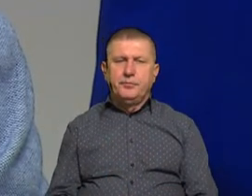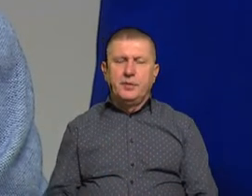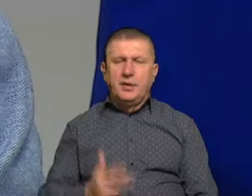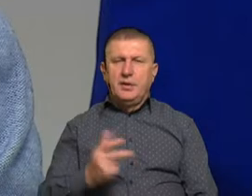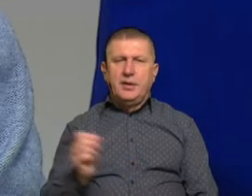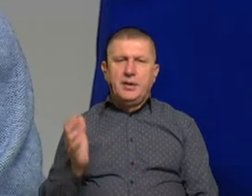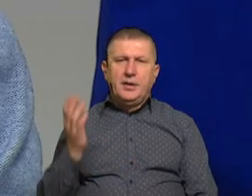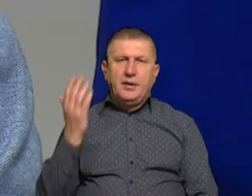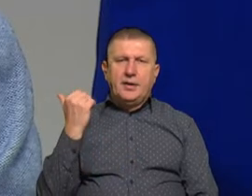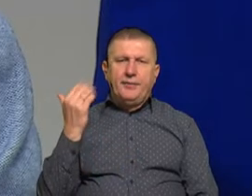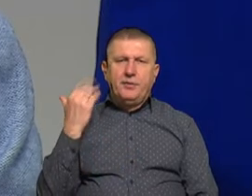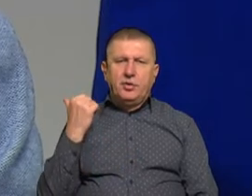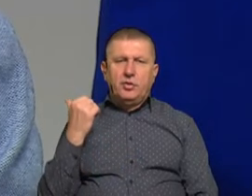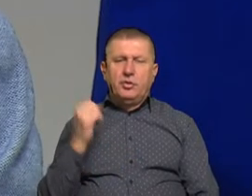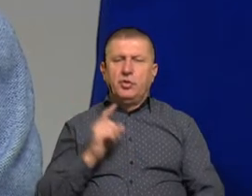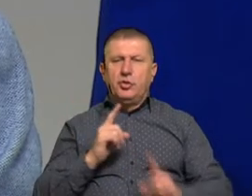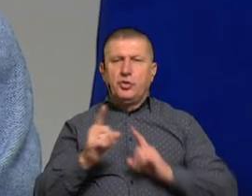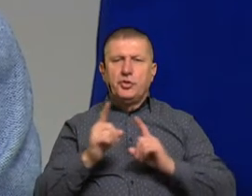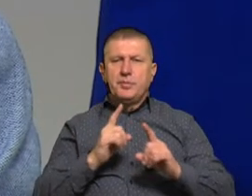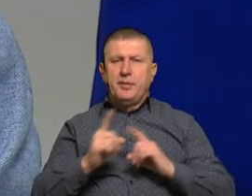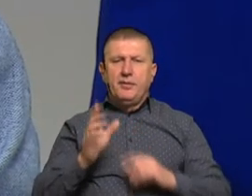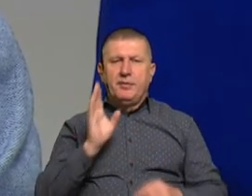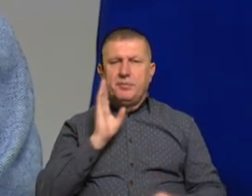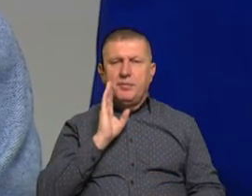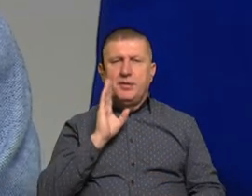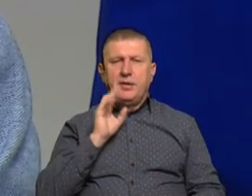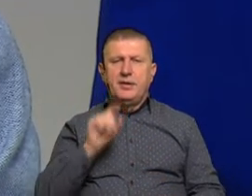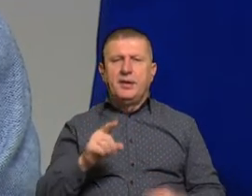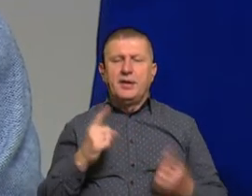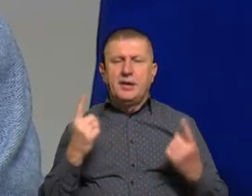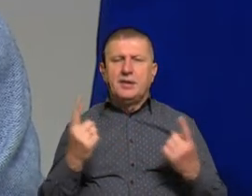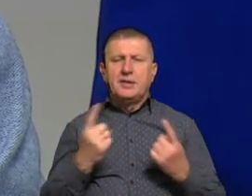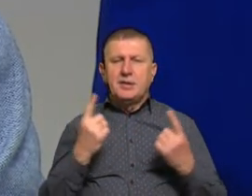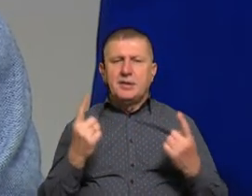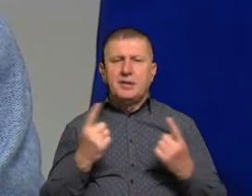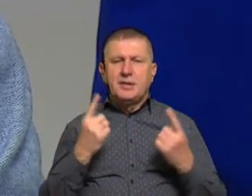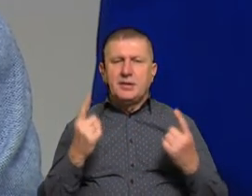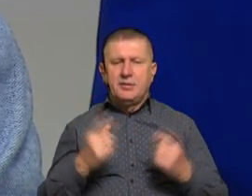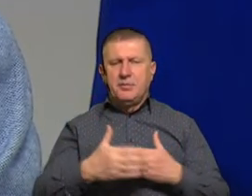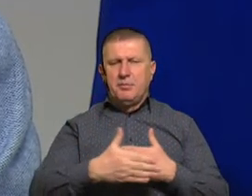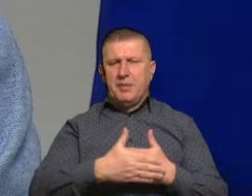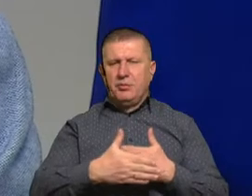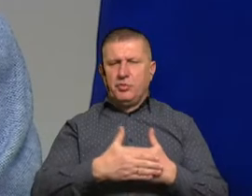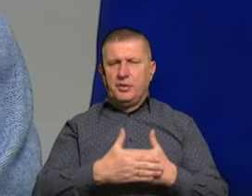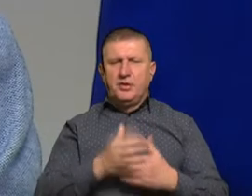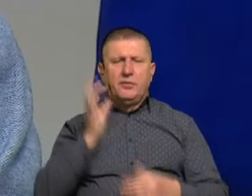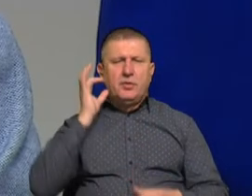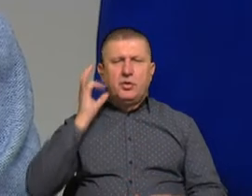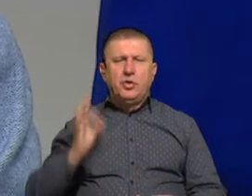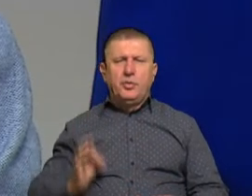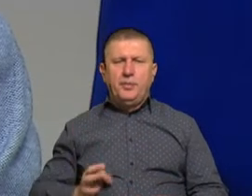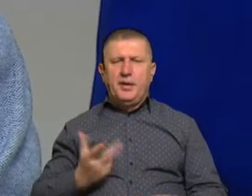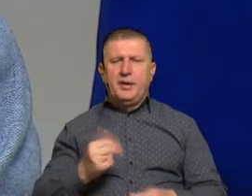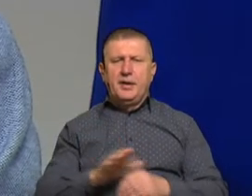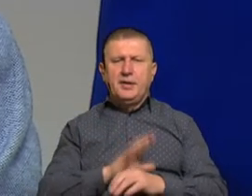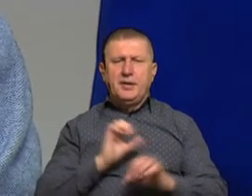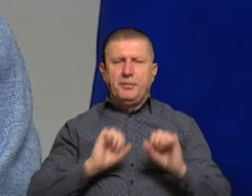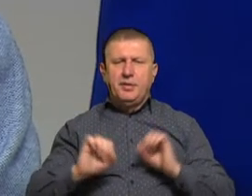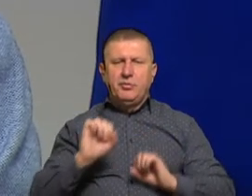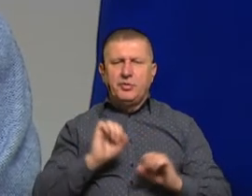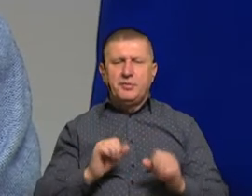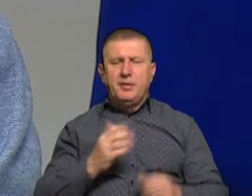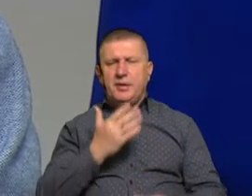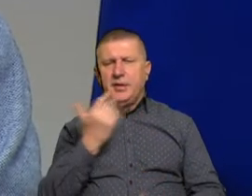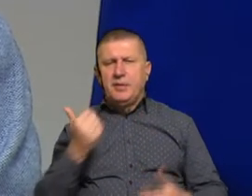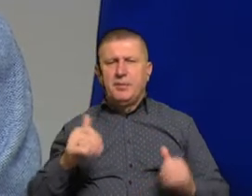Niedawno rozmawiałem z mieszkańcami. Taka sytuacja. Małżeństwo, kobieta z niepełnosprawnością. Niestety, ale nie